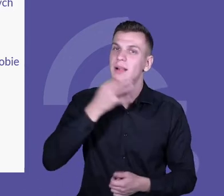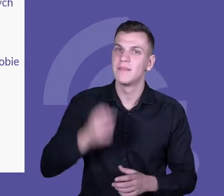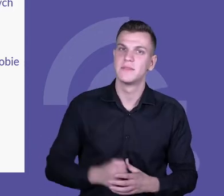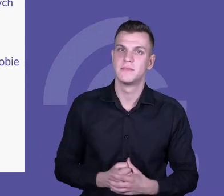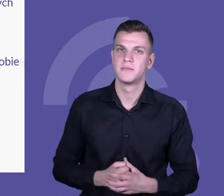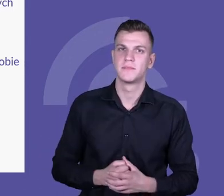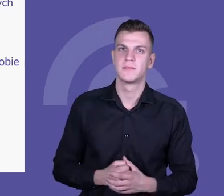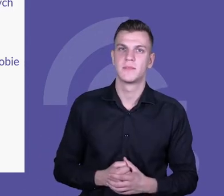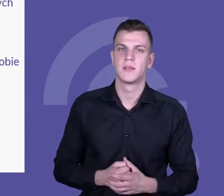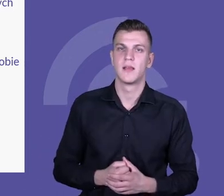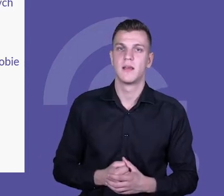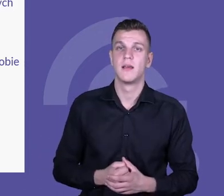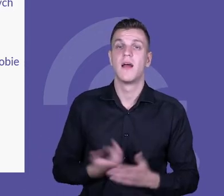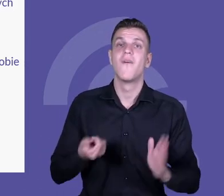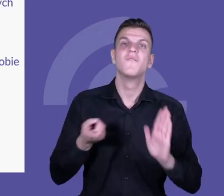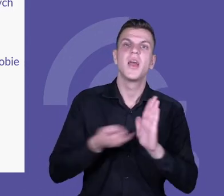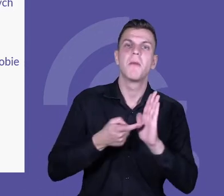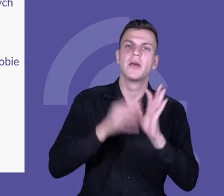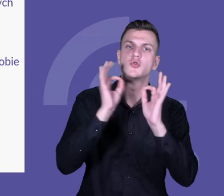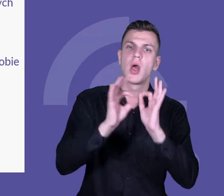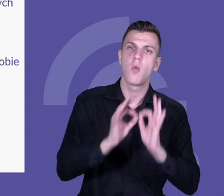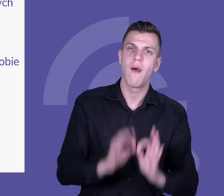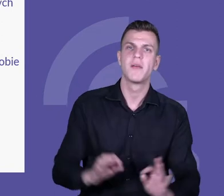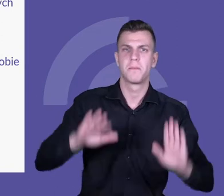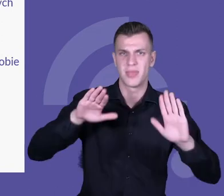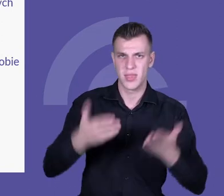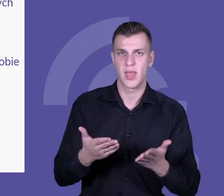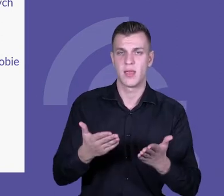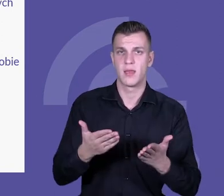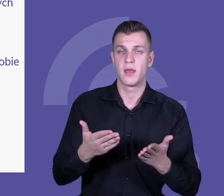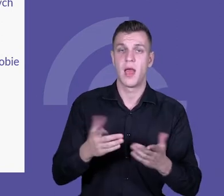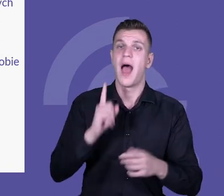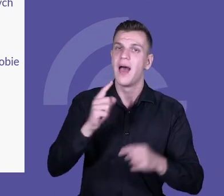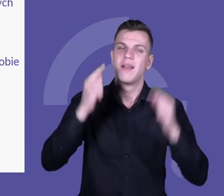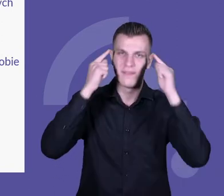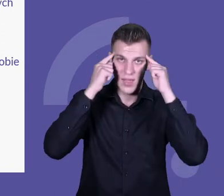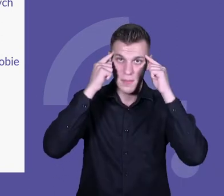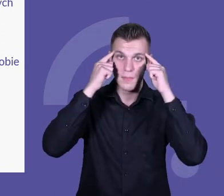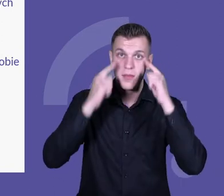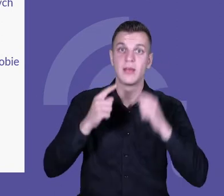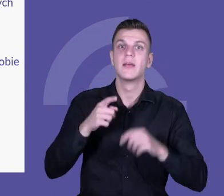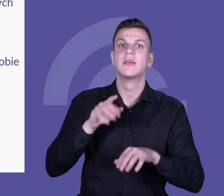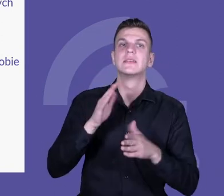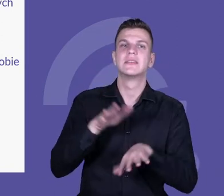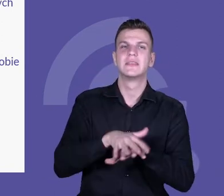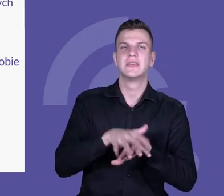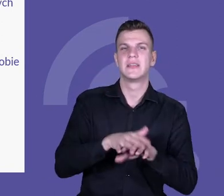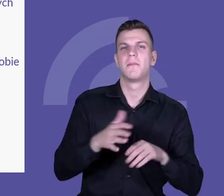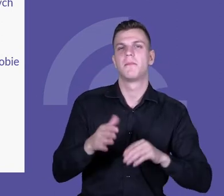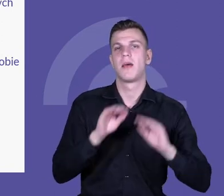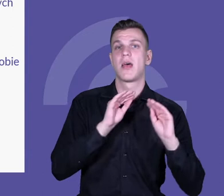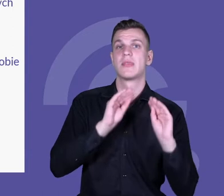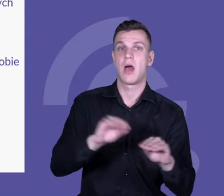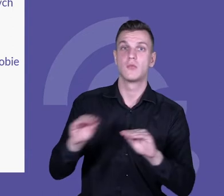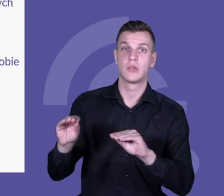Proponujemy zmniejszenie liczby wymagań szczegółowych ze świadomością, że każda interwencja w podstawę programową jest taką pewną